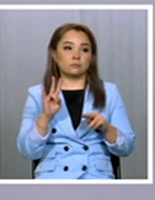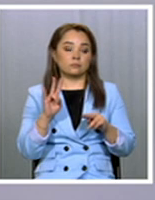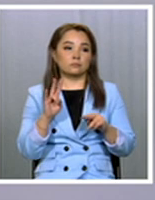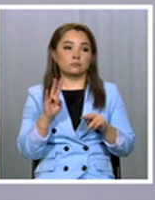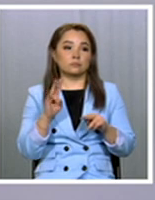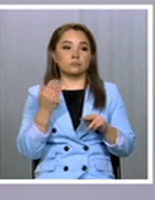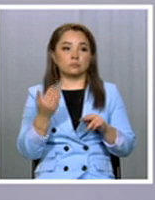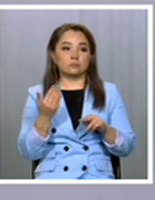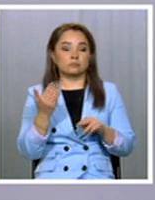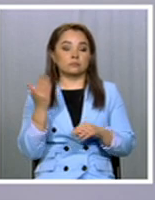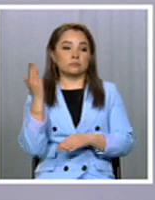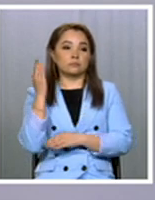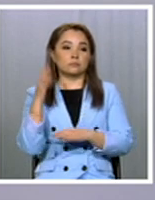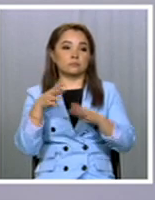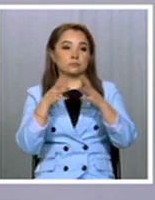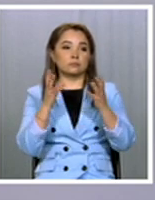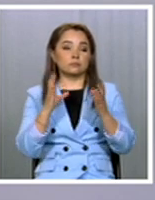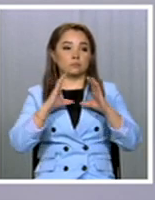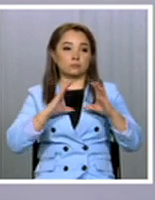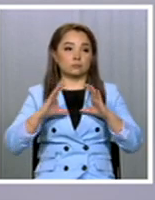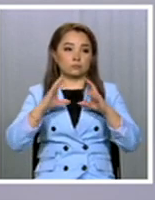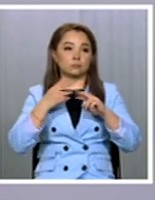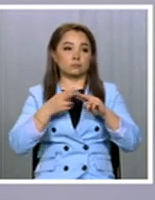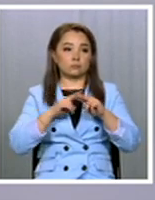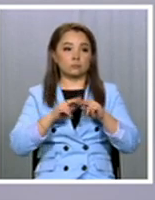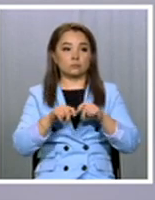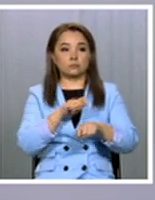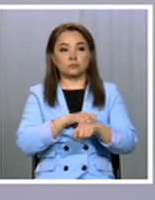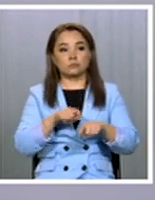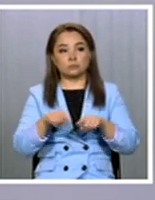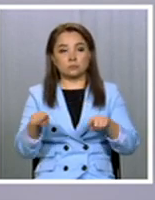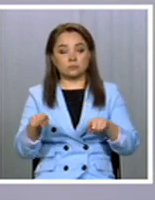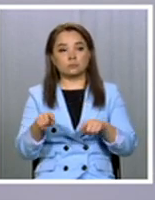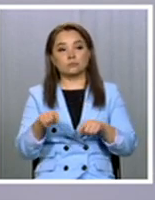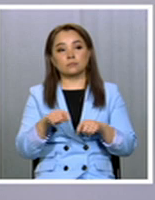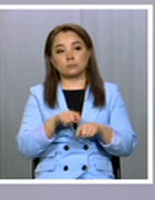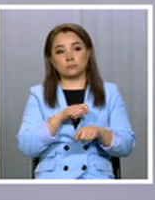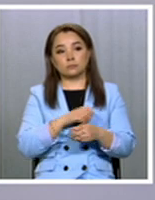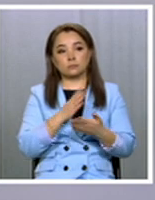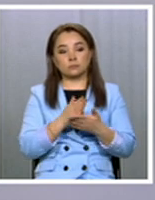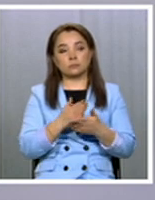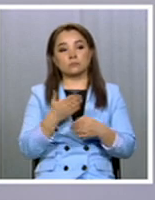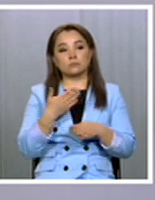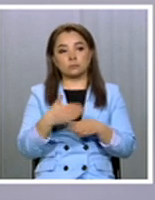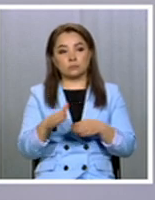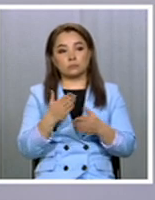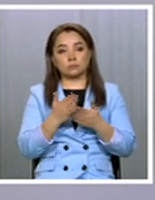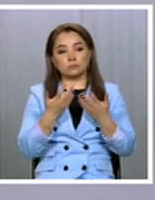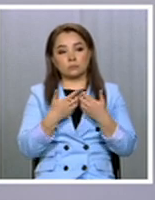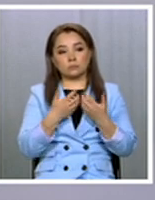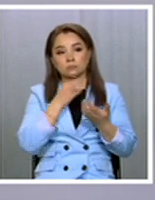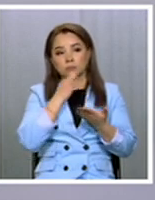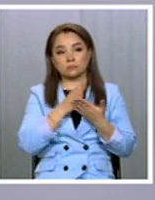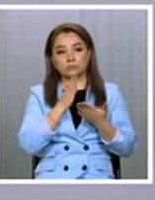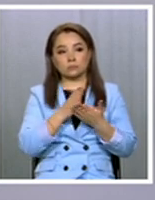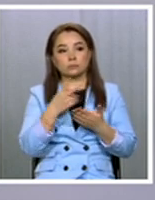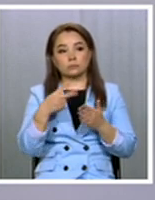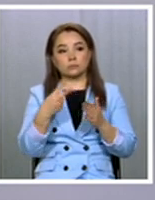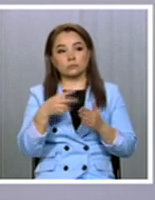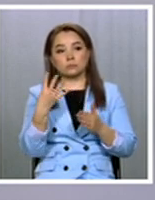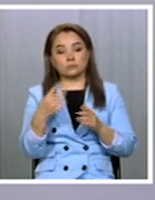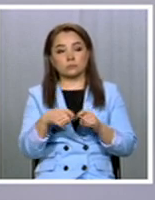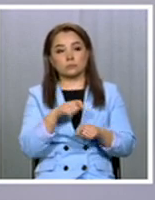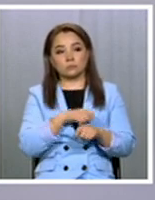бөрененің немесе ағаштың ұзындығы метр, келесі бізде бөлік саны. Мысалы, 24